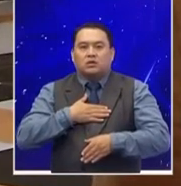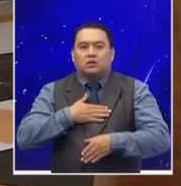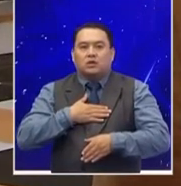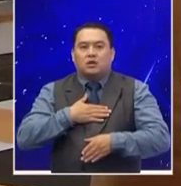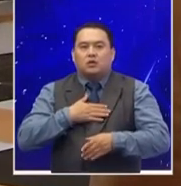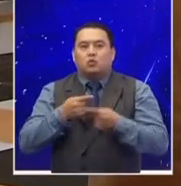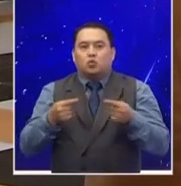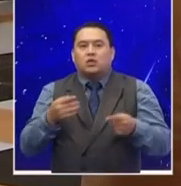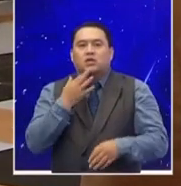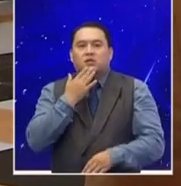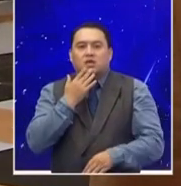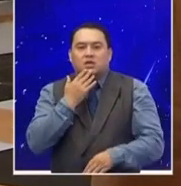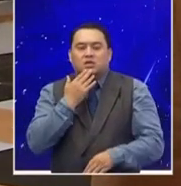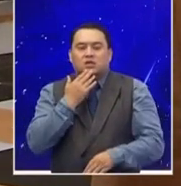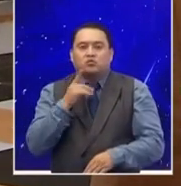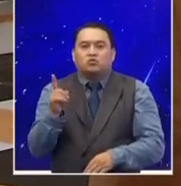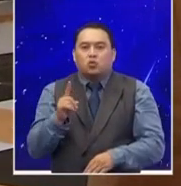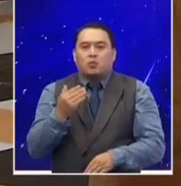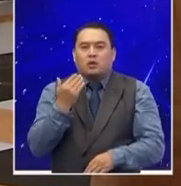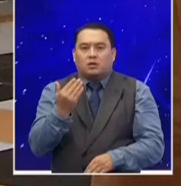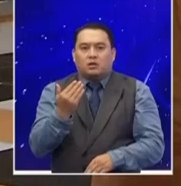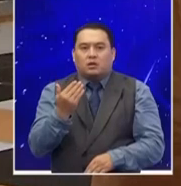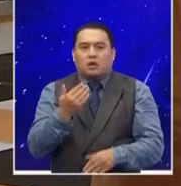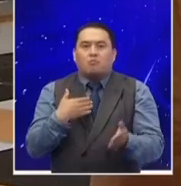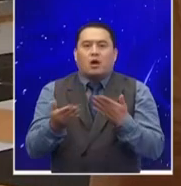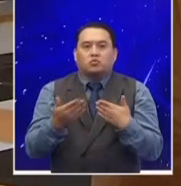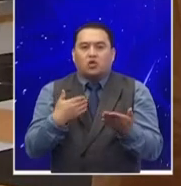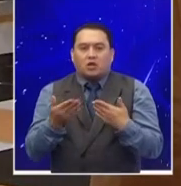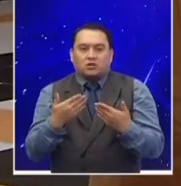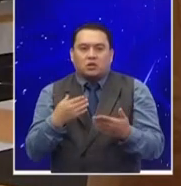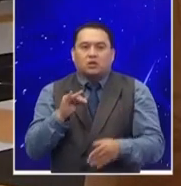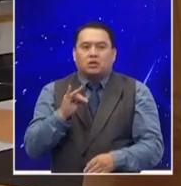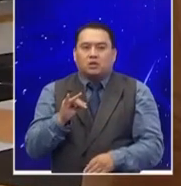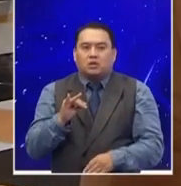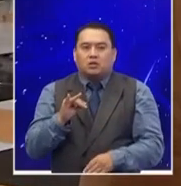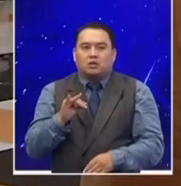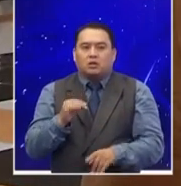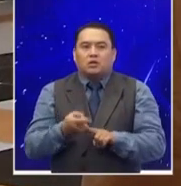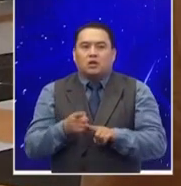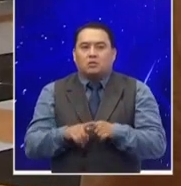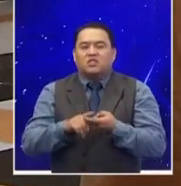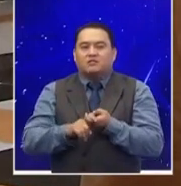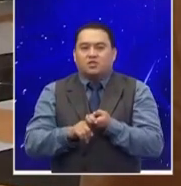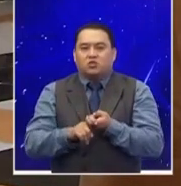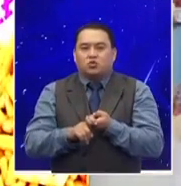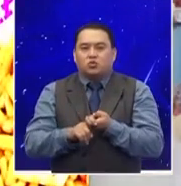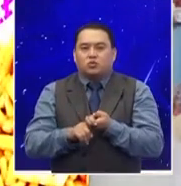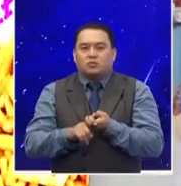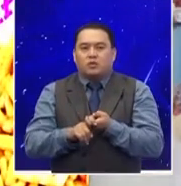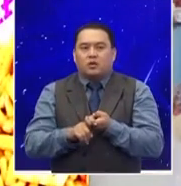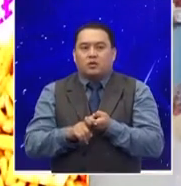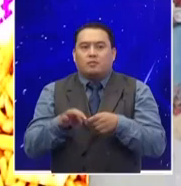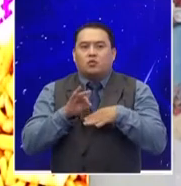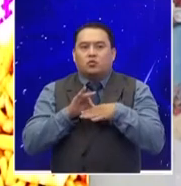представителей других этносов для того, чтобы пообщаться. И таким связующим элементом